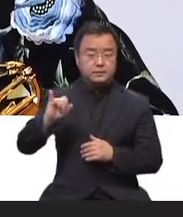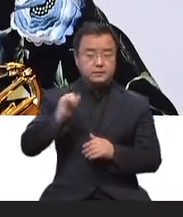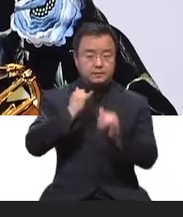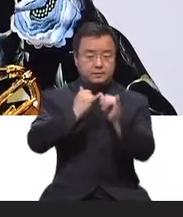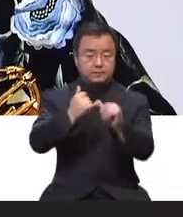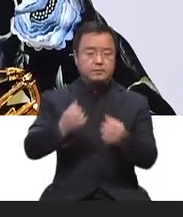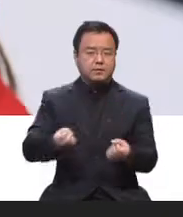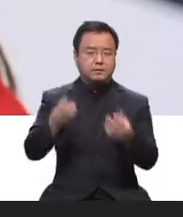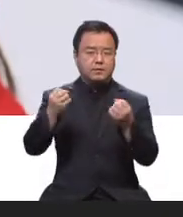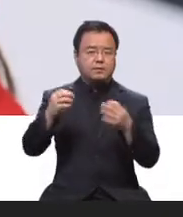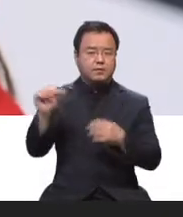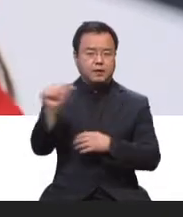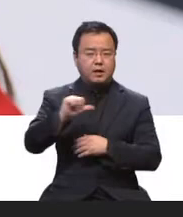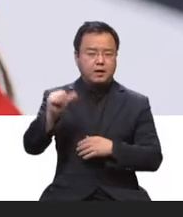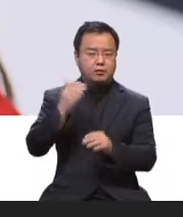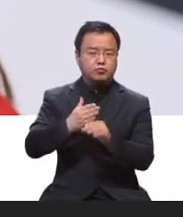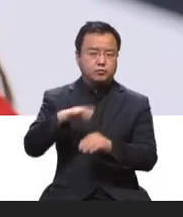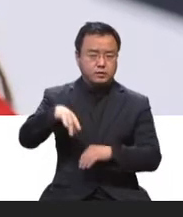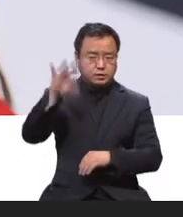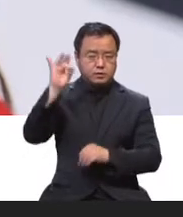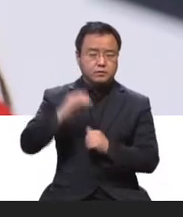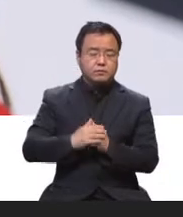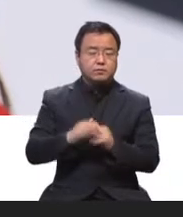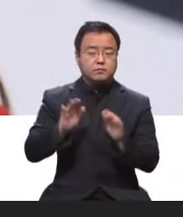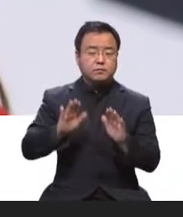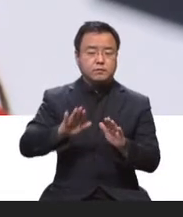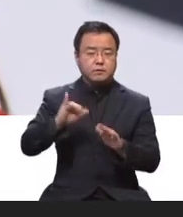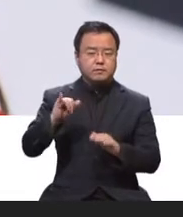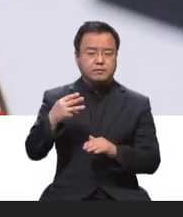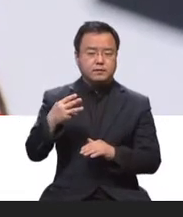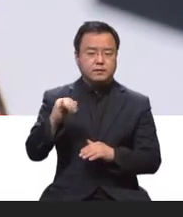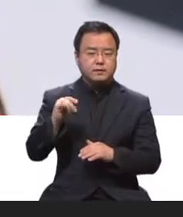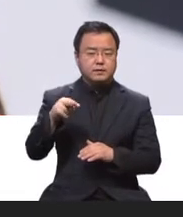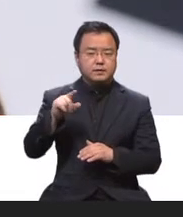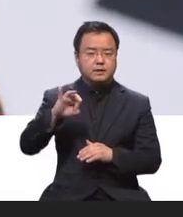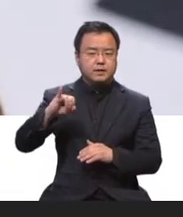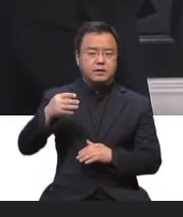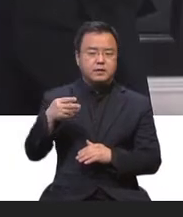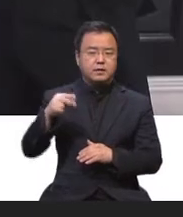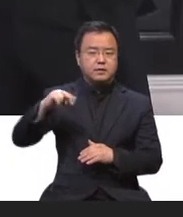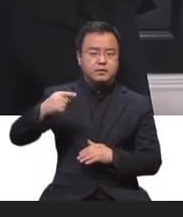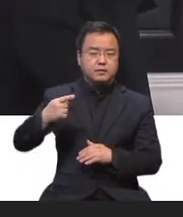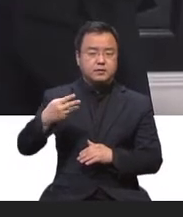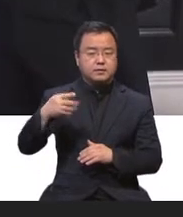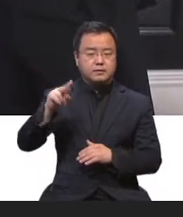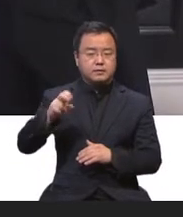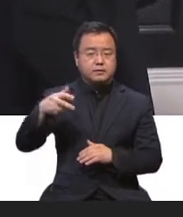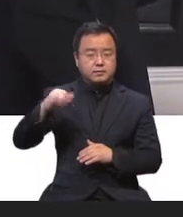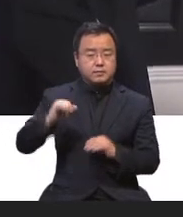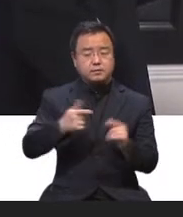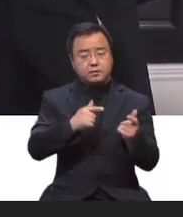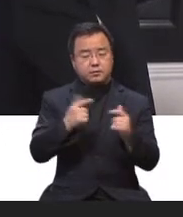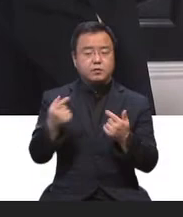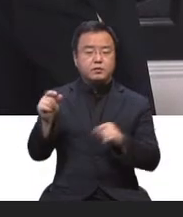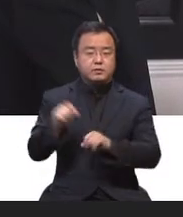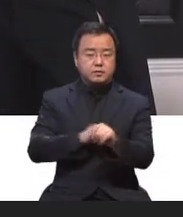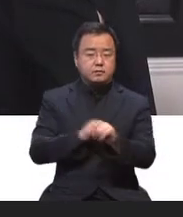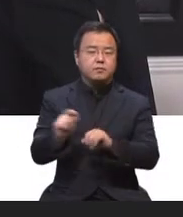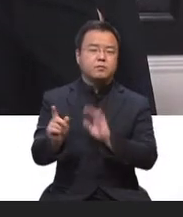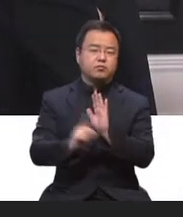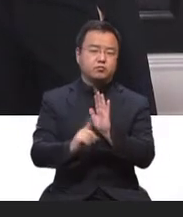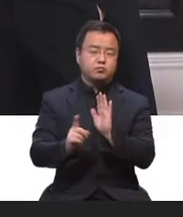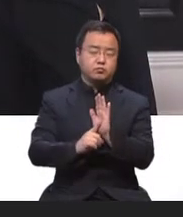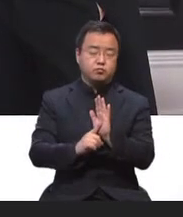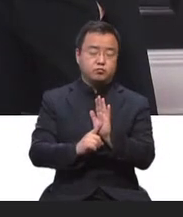공연자입니다. 오늘 방탄소년단은 빌리 레이 사이러스, 메이슨 렌지 등과 함께 래퍼 릴 나스의 특별 무대인 올드타운